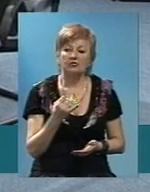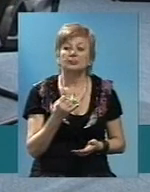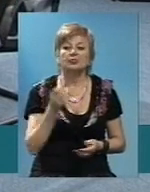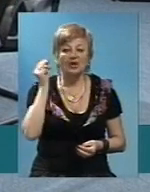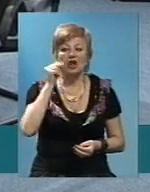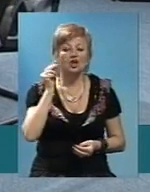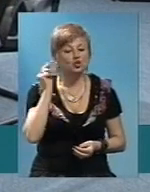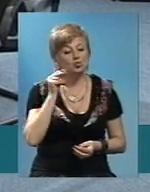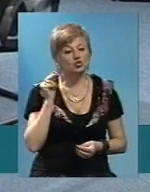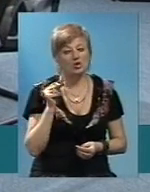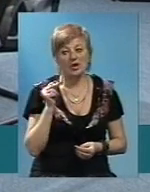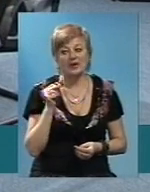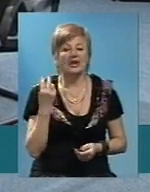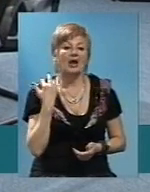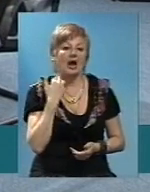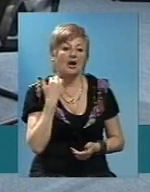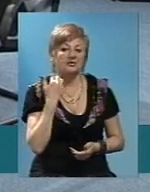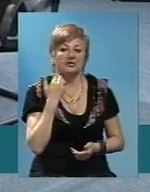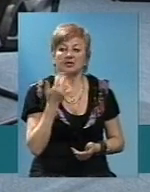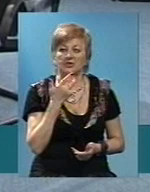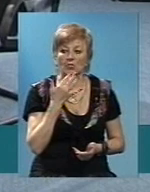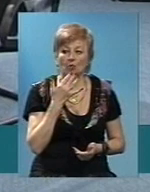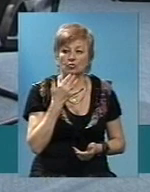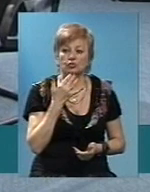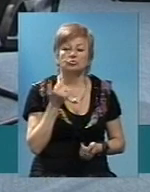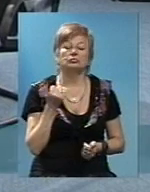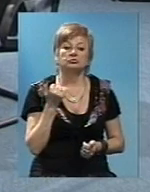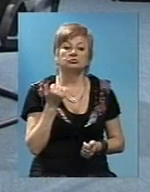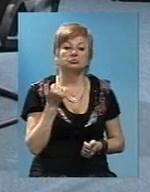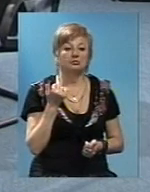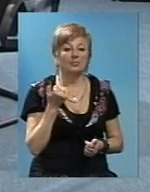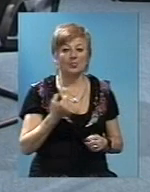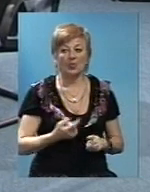вивчення англійської мови, з безкоштовного вивчення англійської мови. Ось якраз